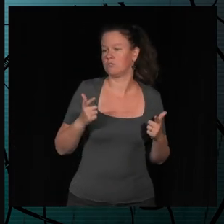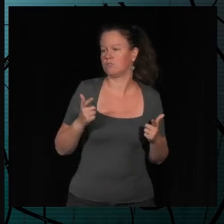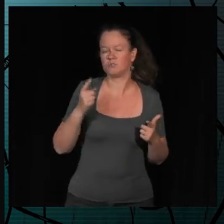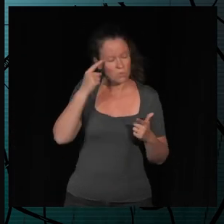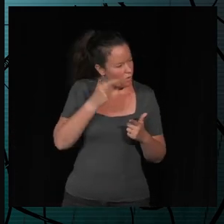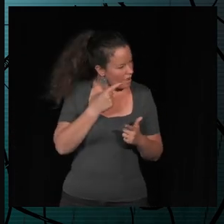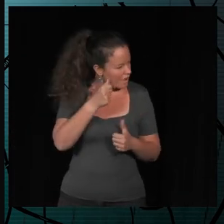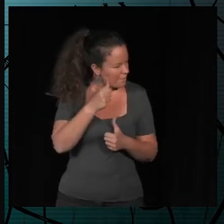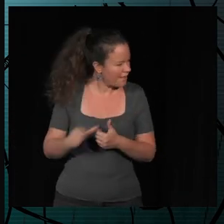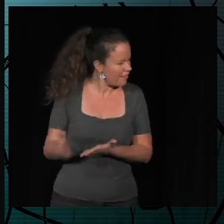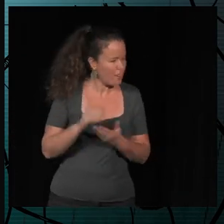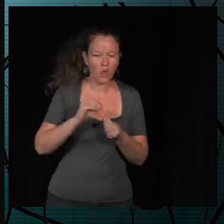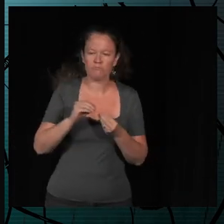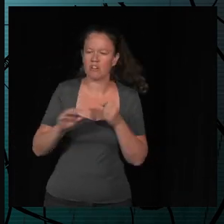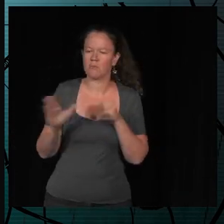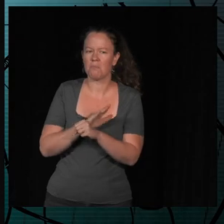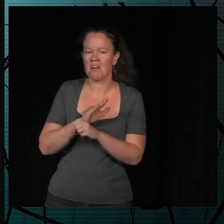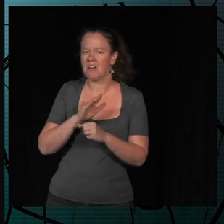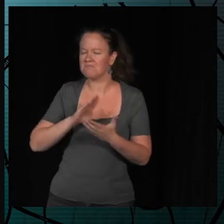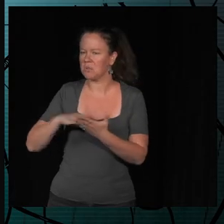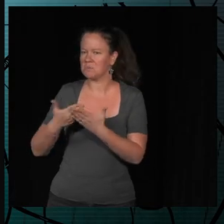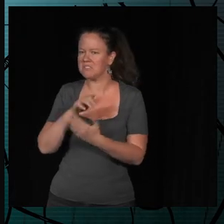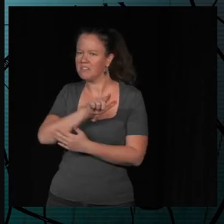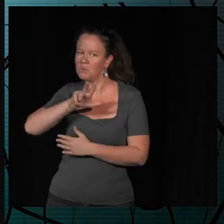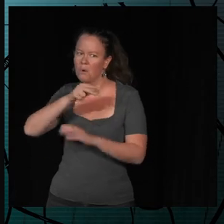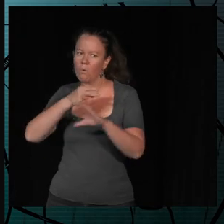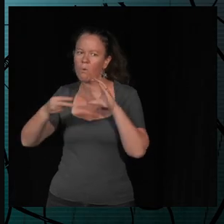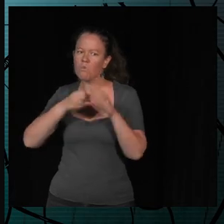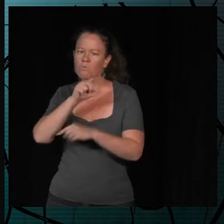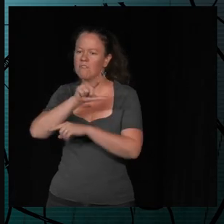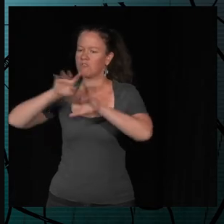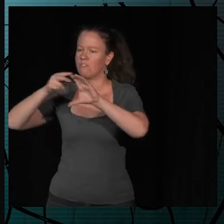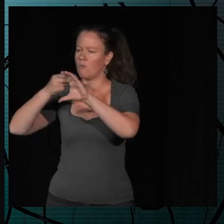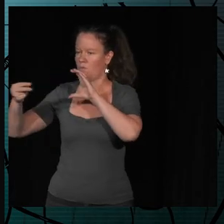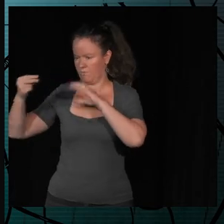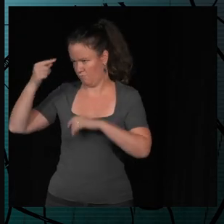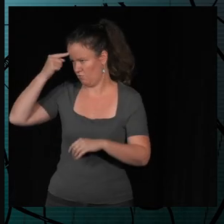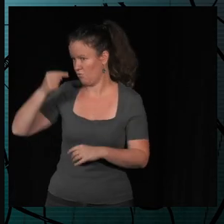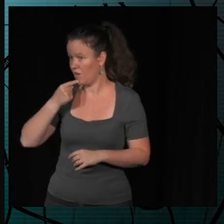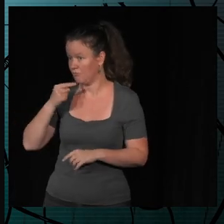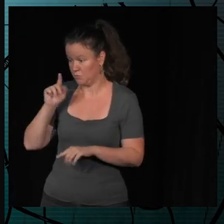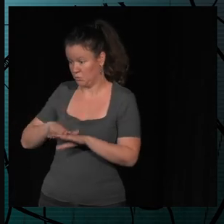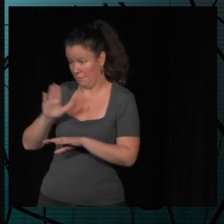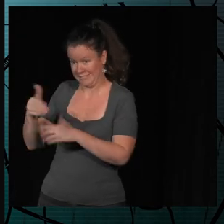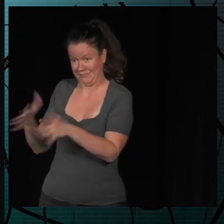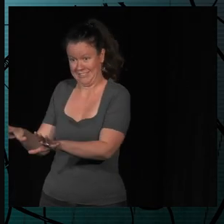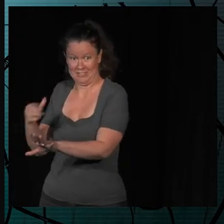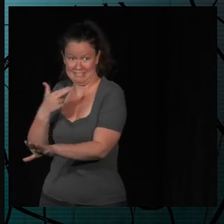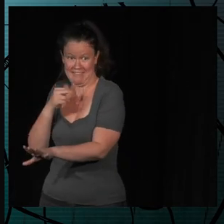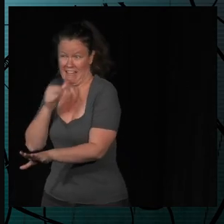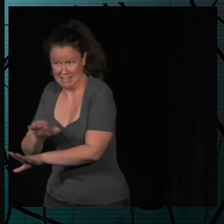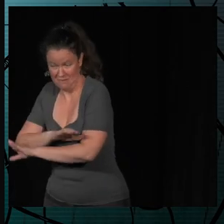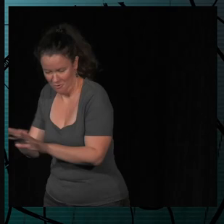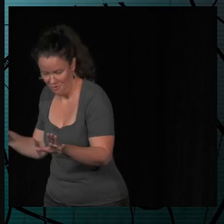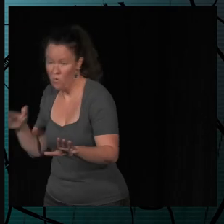sais plus pour avoir tous les objets de la de la saison alors qu'elle se termine et du coup c'est un peu débile parce qu'on aurait mieux fait de le payer au départ ou alors on va jouer